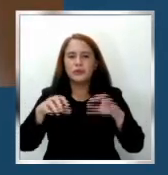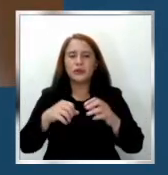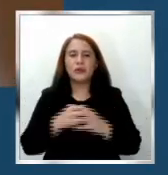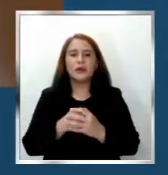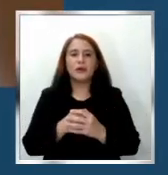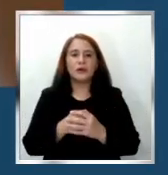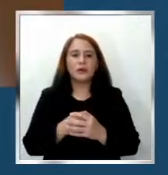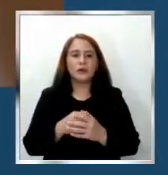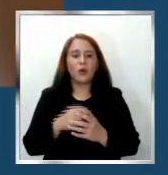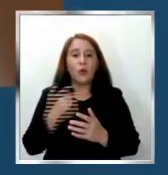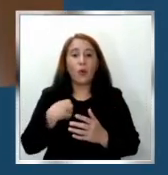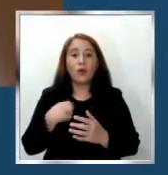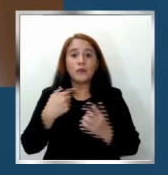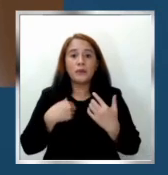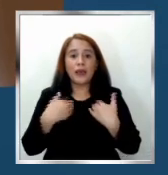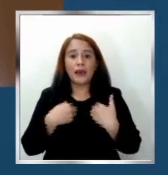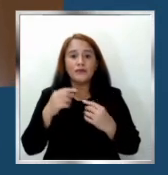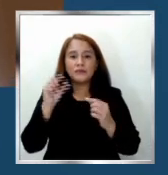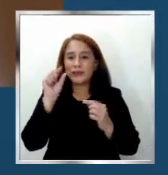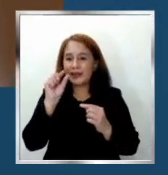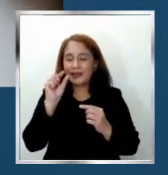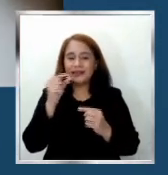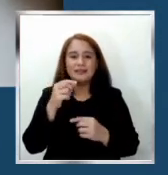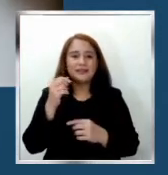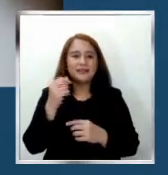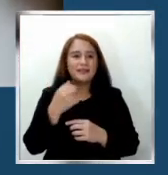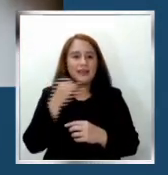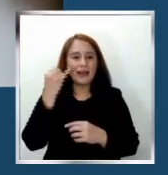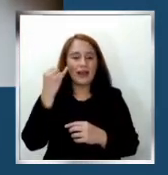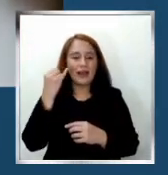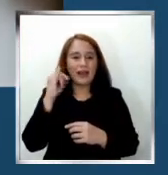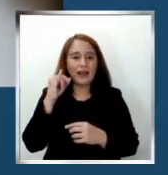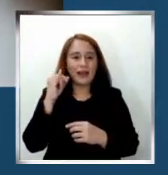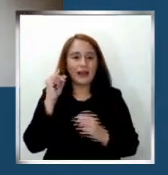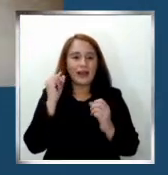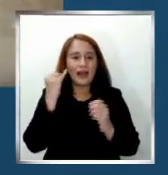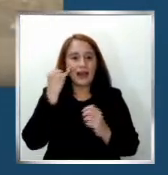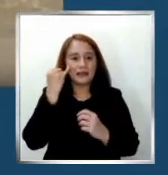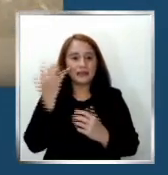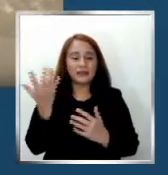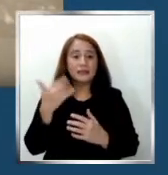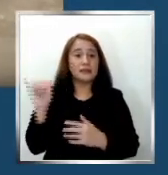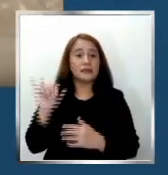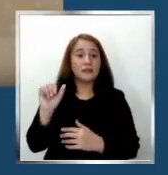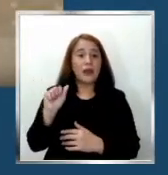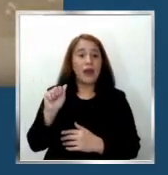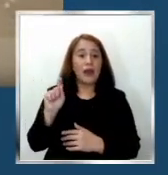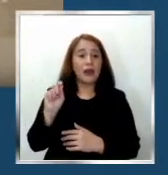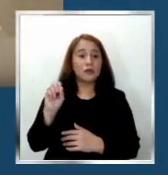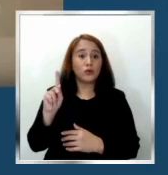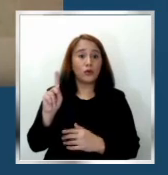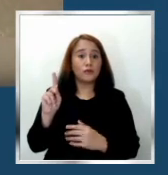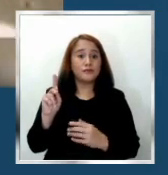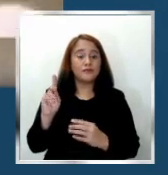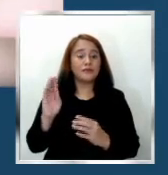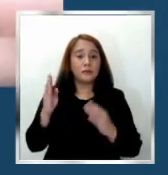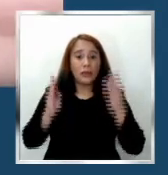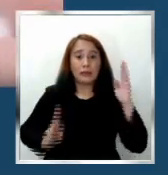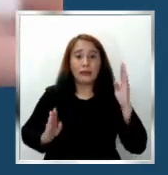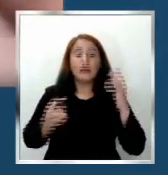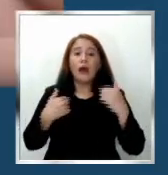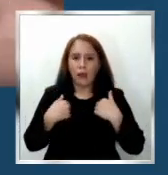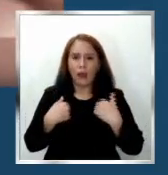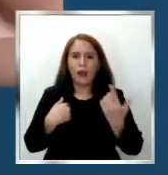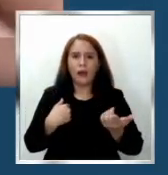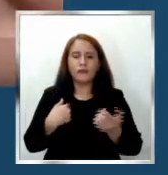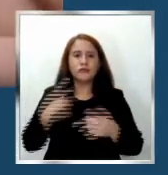na yelo. Gaya nangyari dyan sa may Atok Benguet kung saan ikalawang beses ngayong Mayo muling nakaranas ang